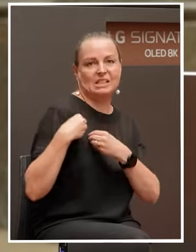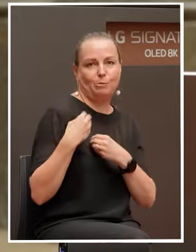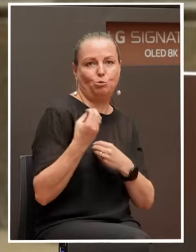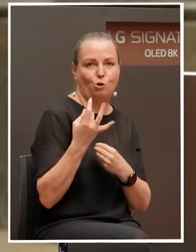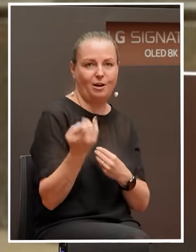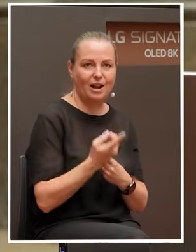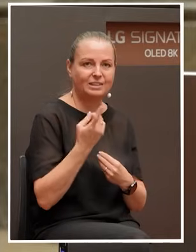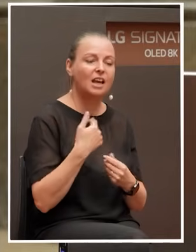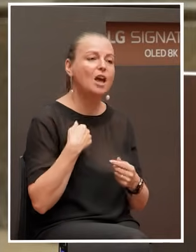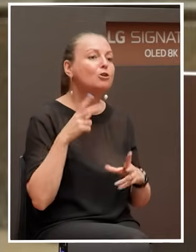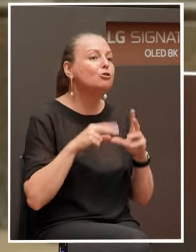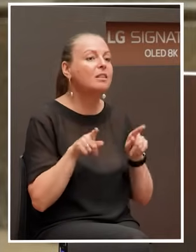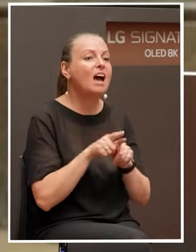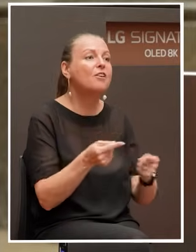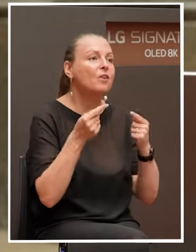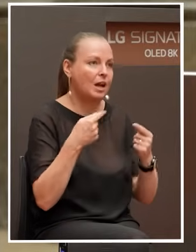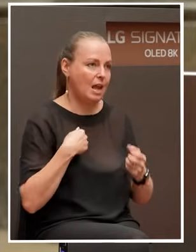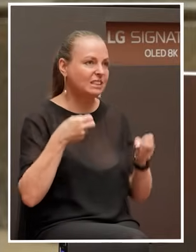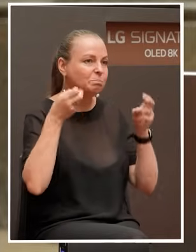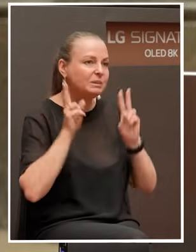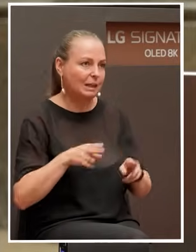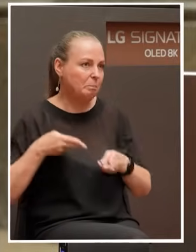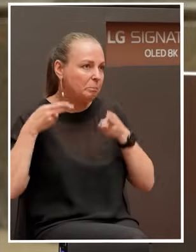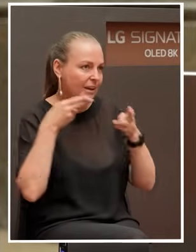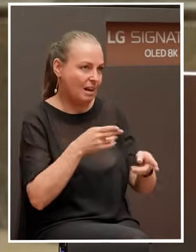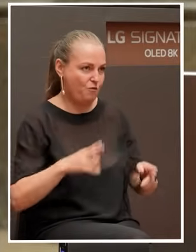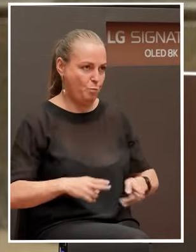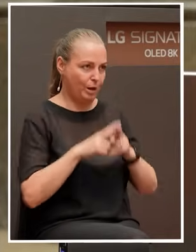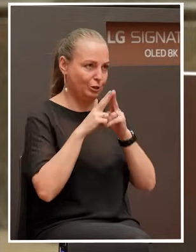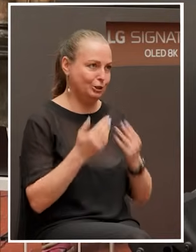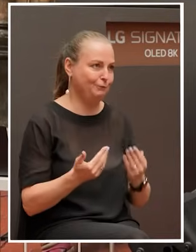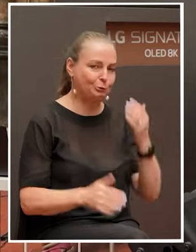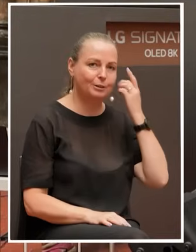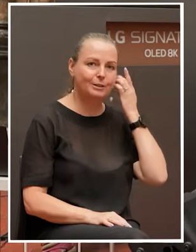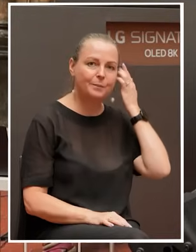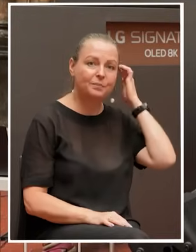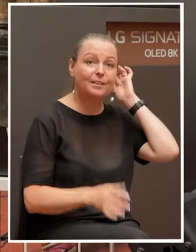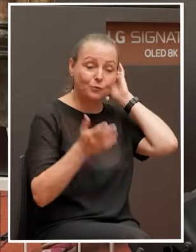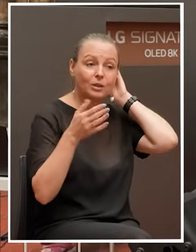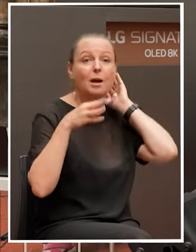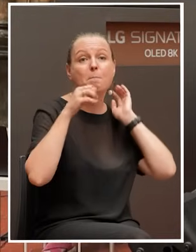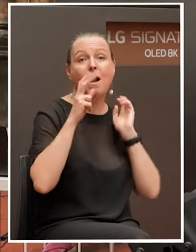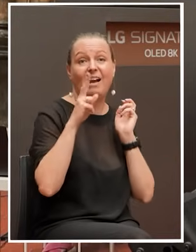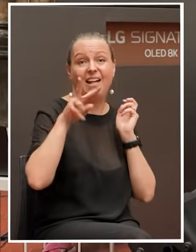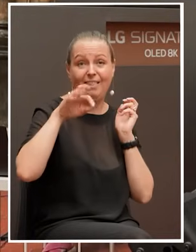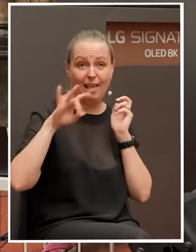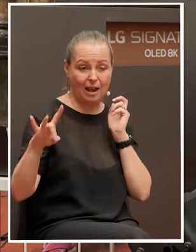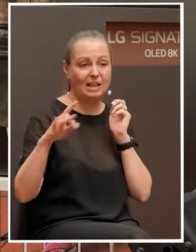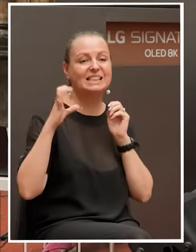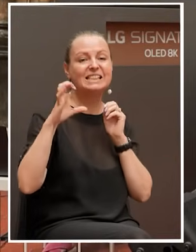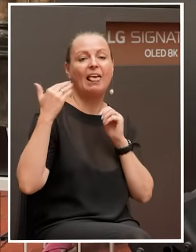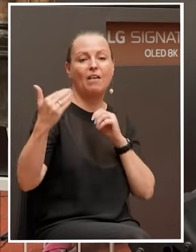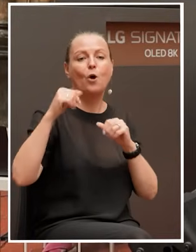я считаю это настолько важным, что специально приехал сегодня в Париж. Если Маклер с его